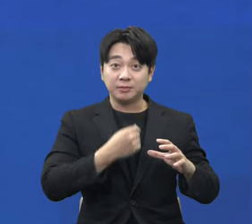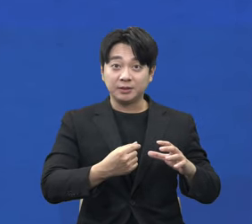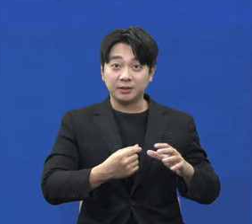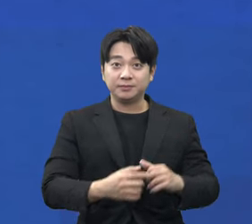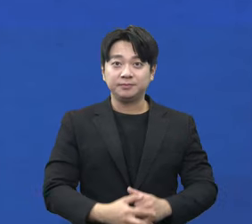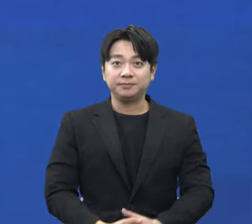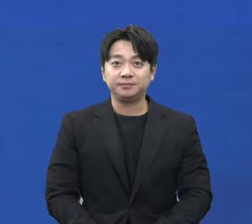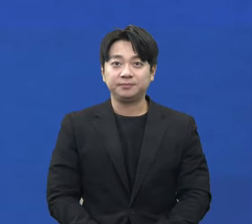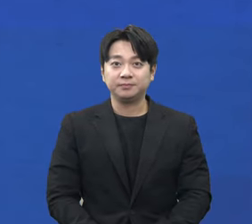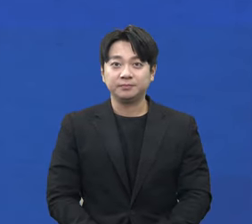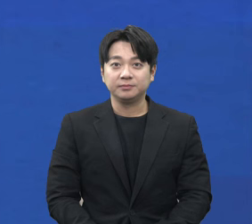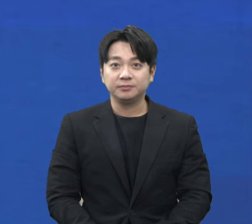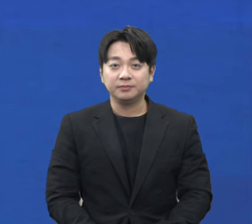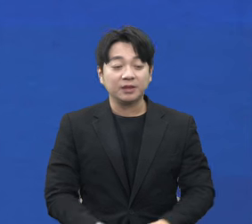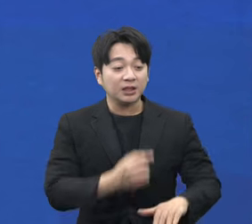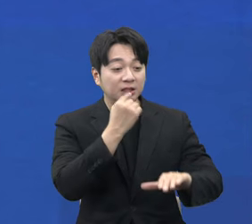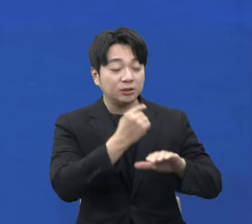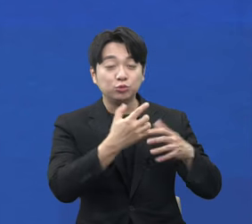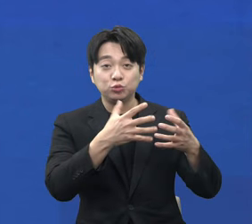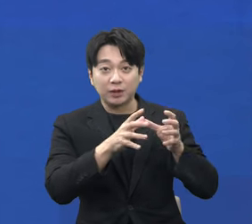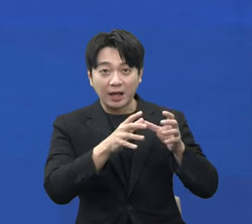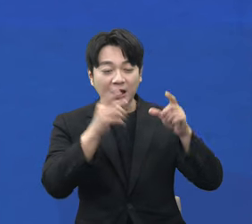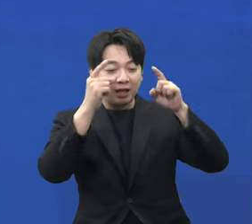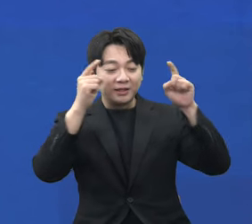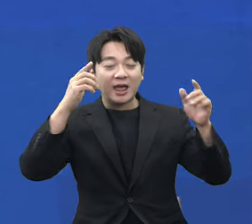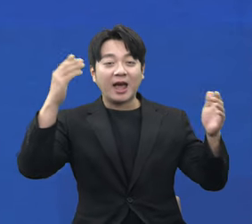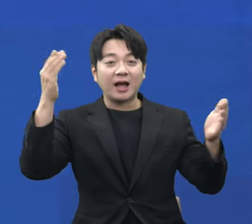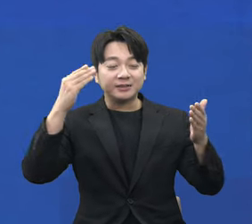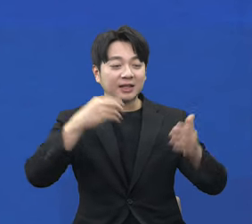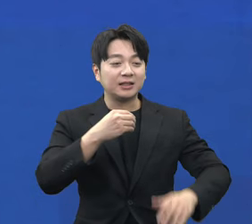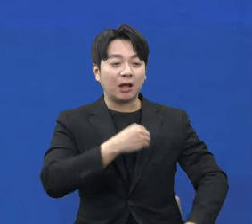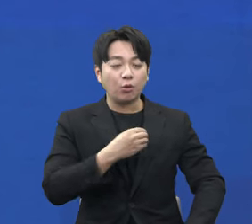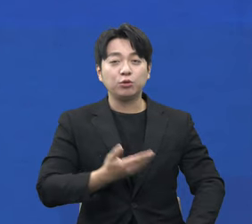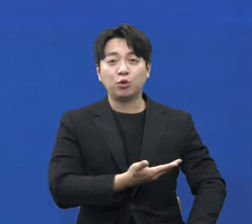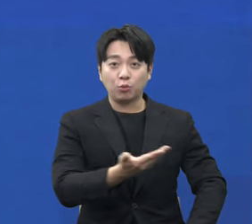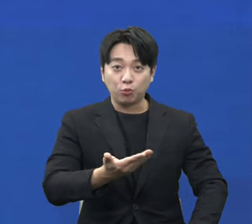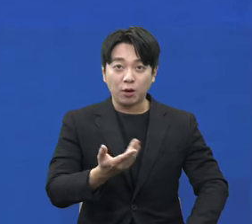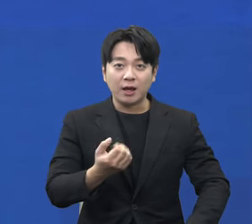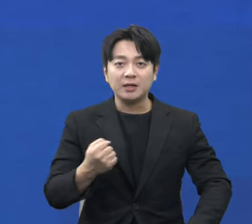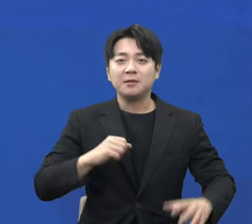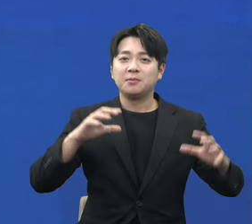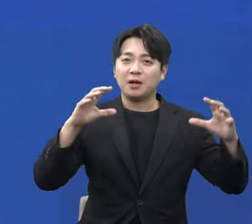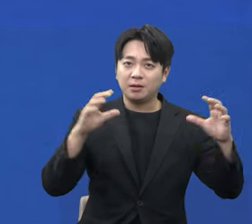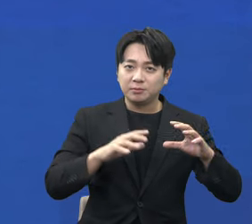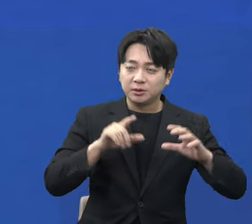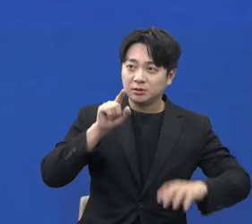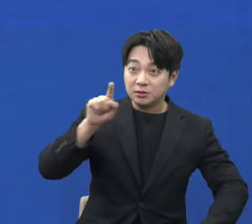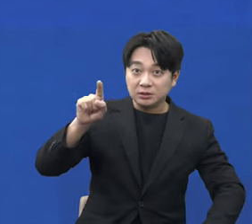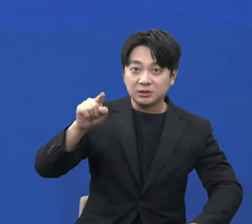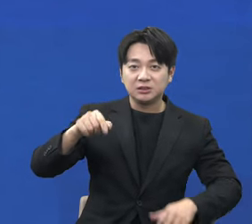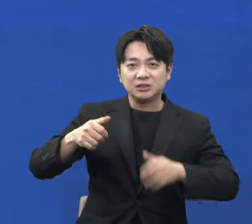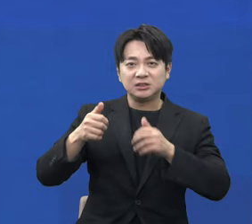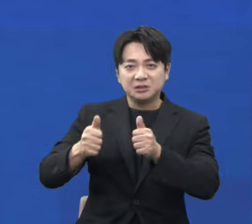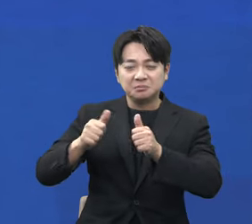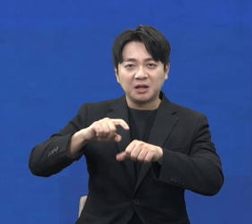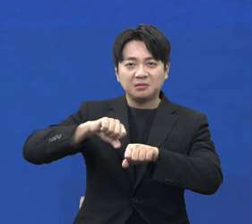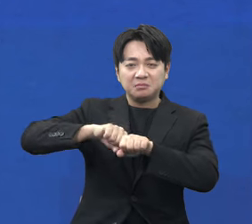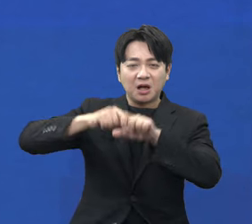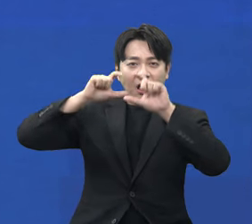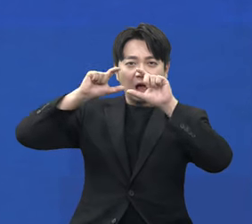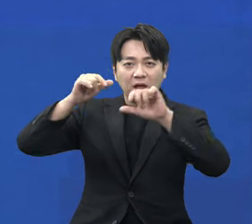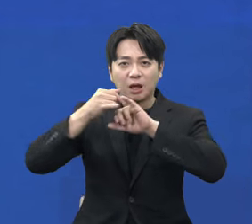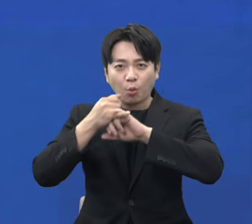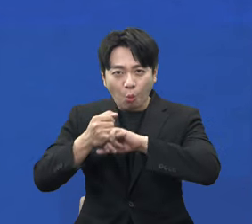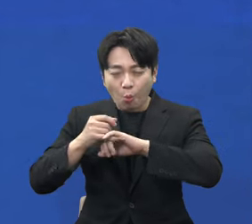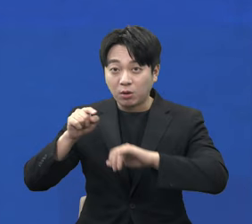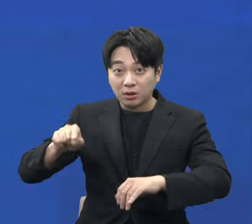더불어민주당 대학생 당원들과 함께 무도한 정권을 심판하고 국민의힘과 같은 세력을 정치 권력에서 완전히